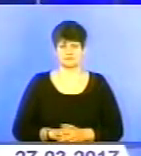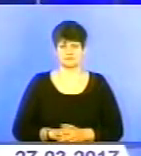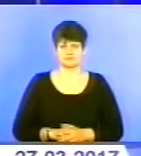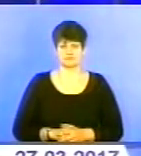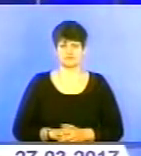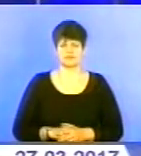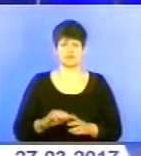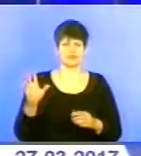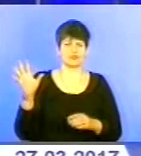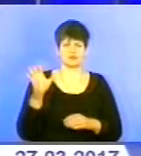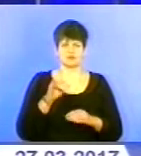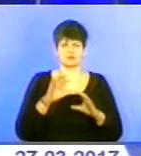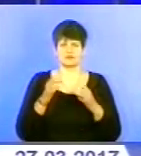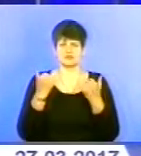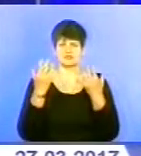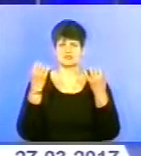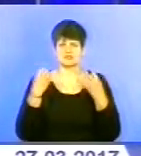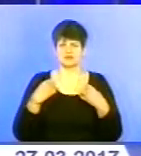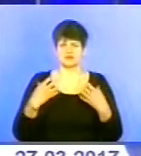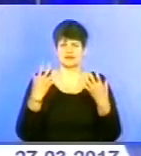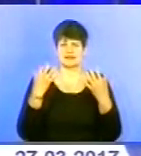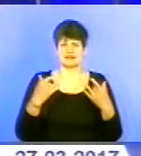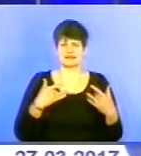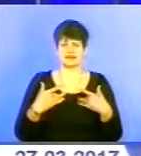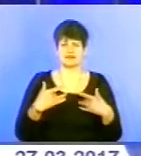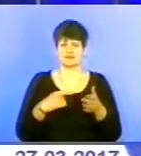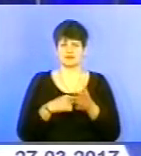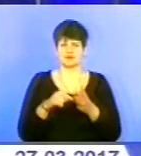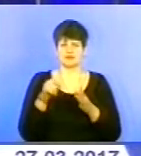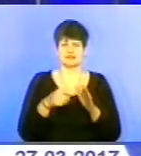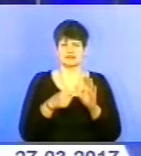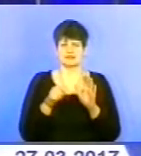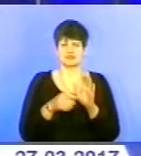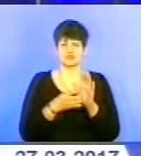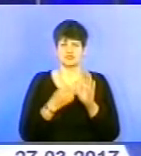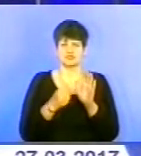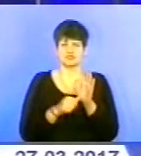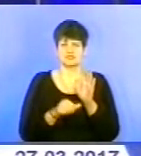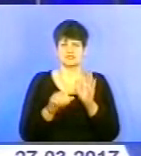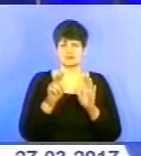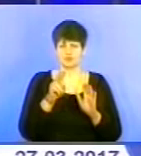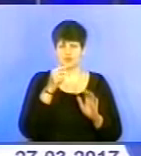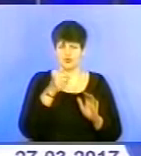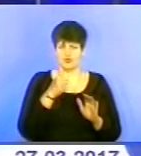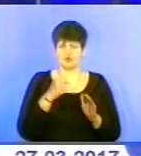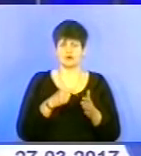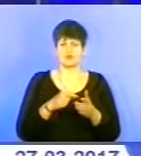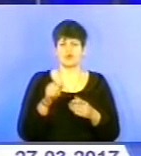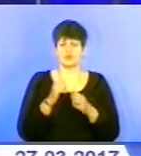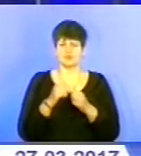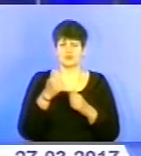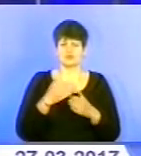В усьому світі сьогодні святкують День театру. Відзначають його з 1962 року. Щороку тернопільські театрали тішать